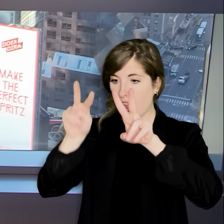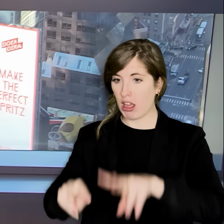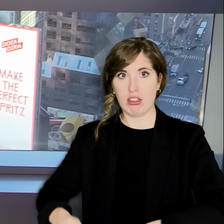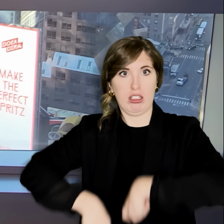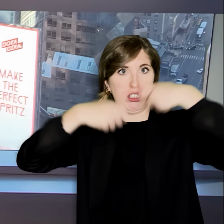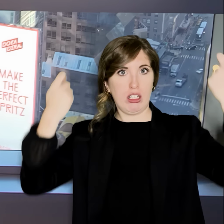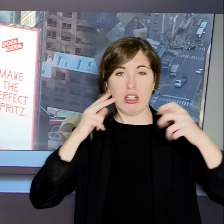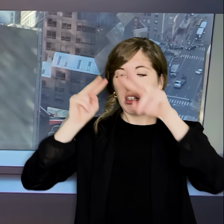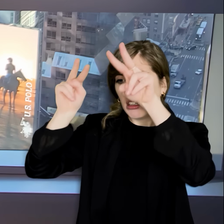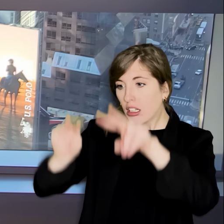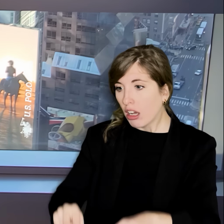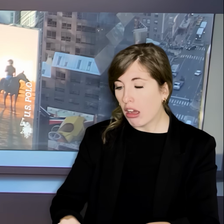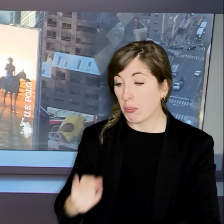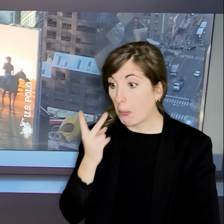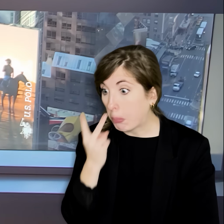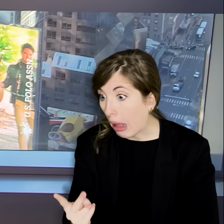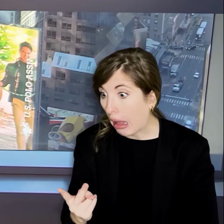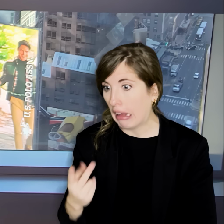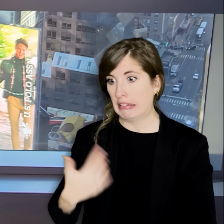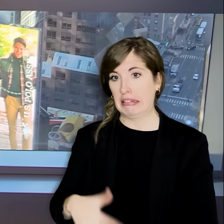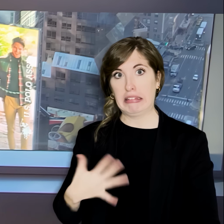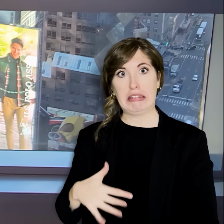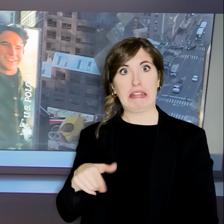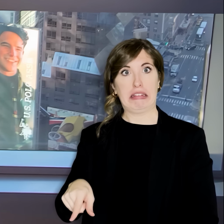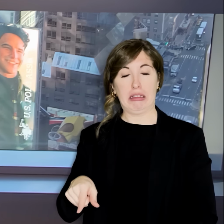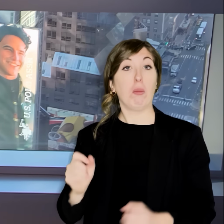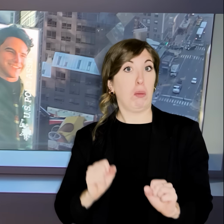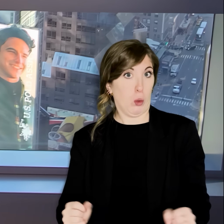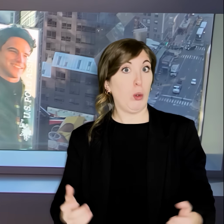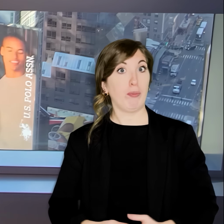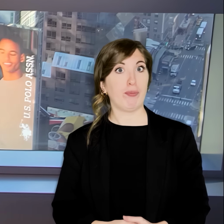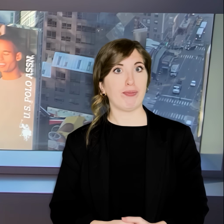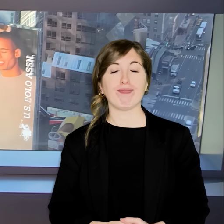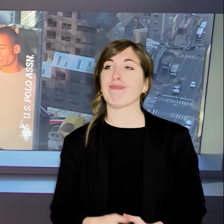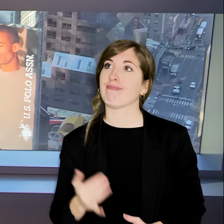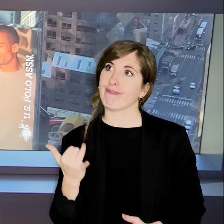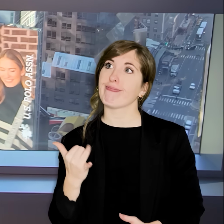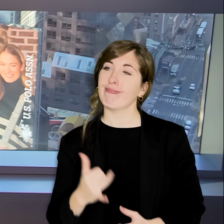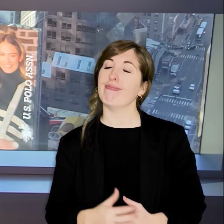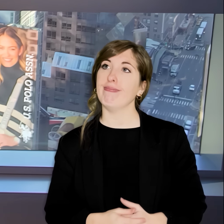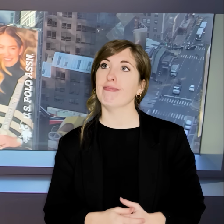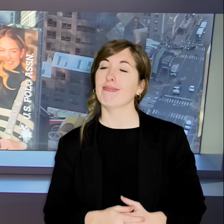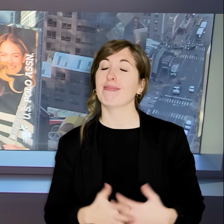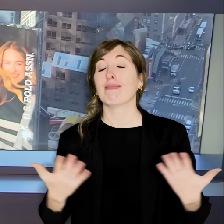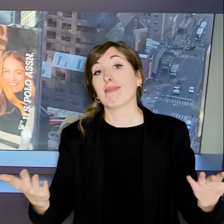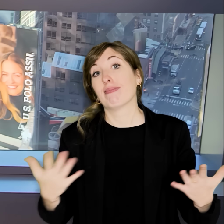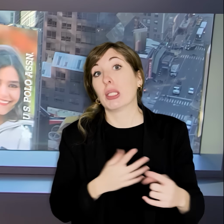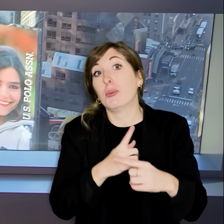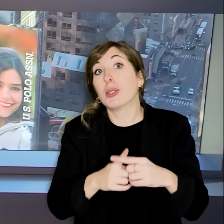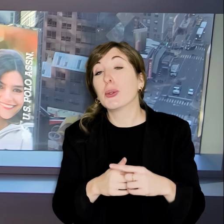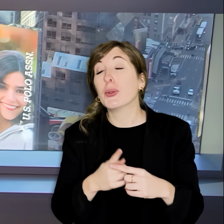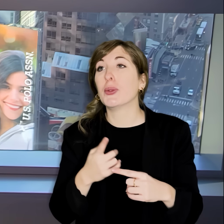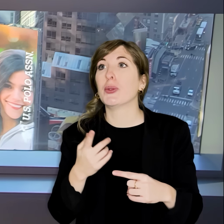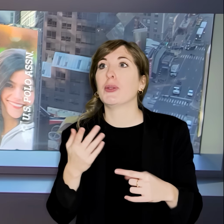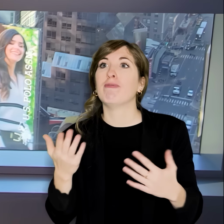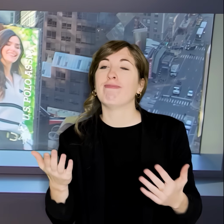capita di vedere qualcosa di importante Eh sì sì sì sì sì no tra l'altro